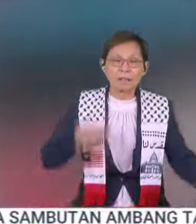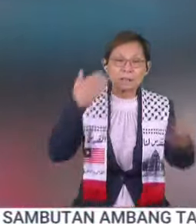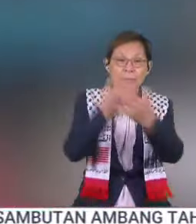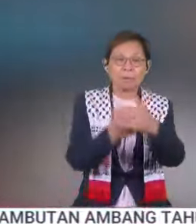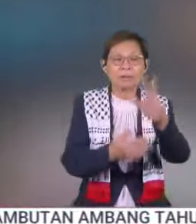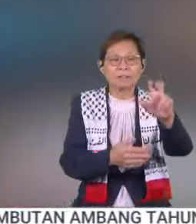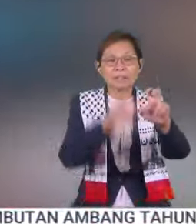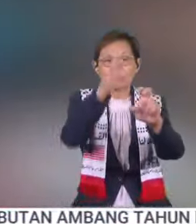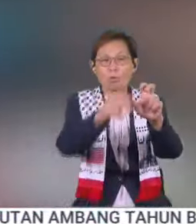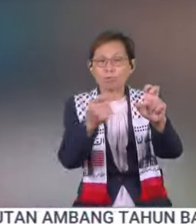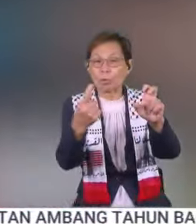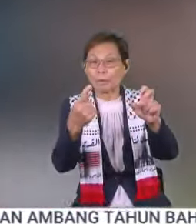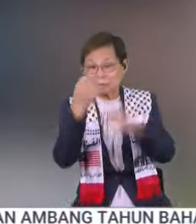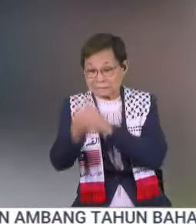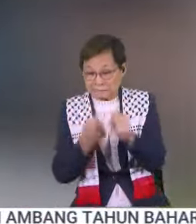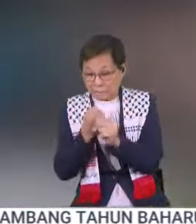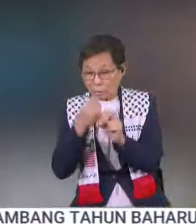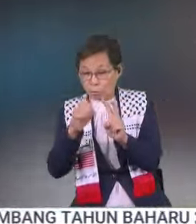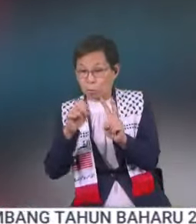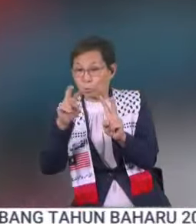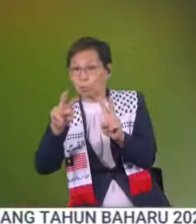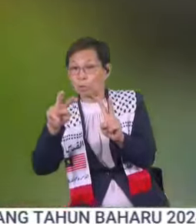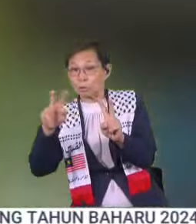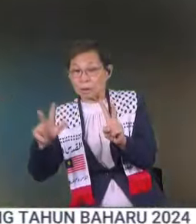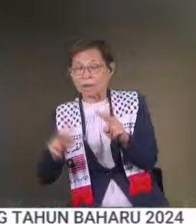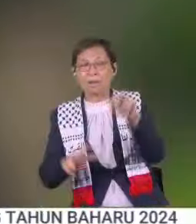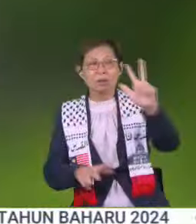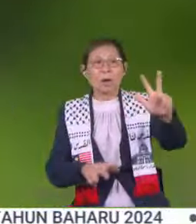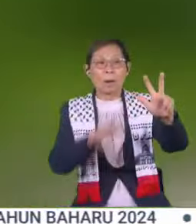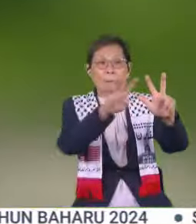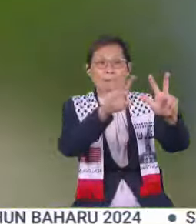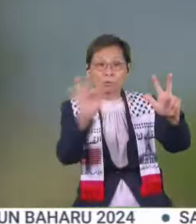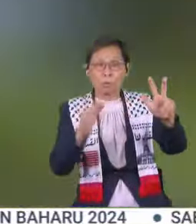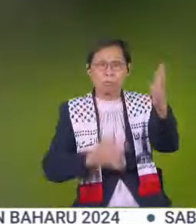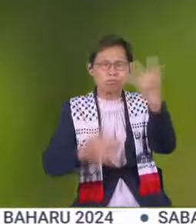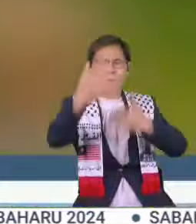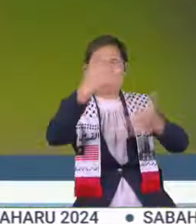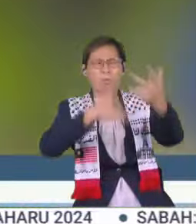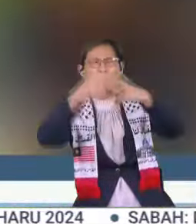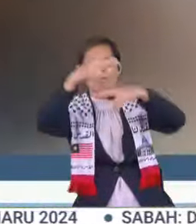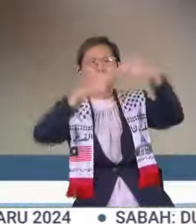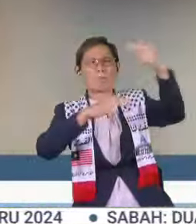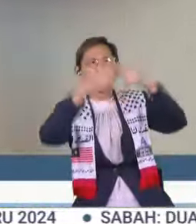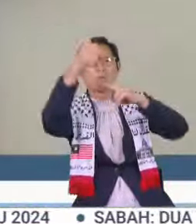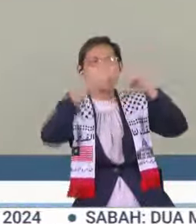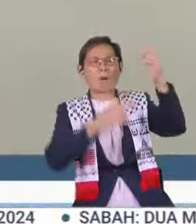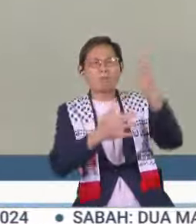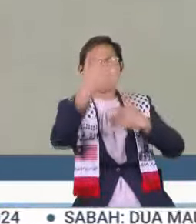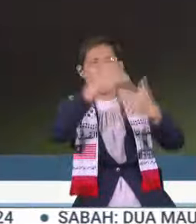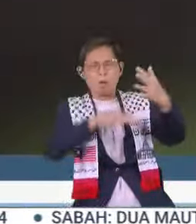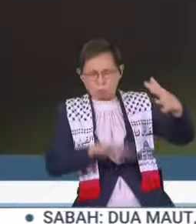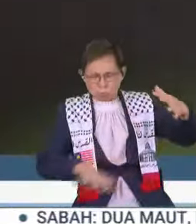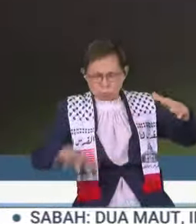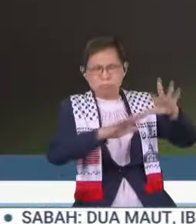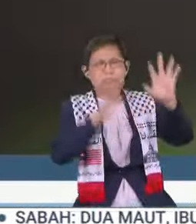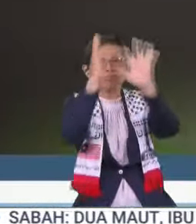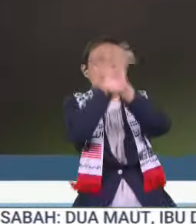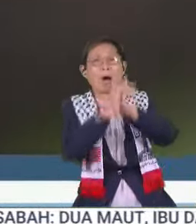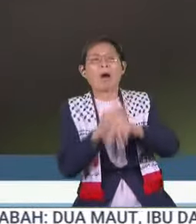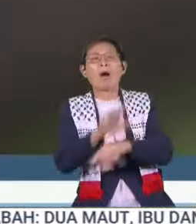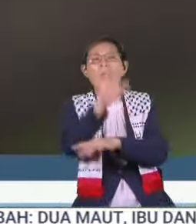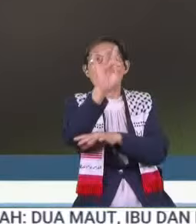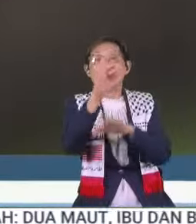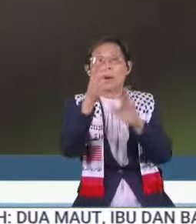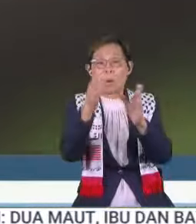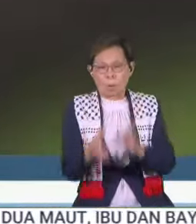Setakat 30 November tahun ini, sejumlah 349 kes kebakaran bangunan dilaporkan seluruh Sarawak dengan